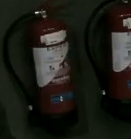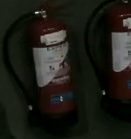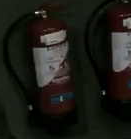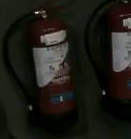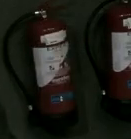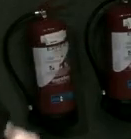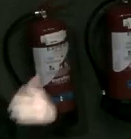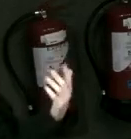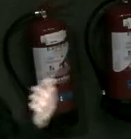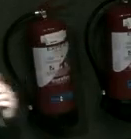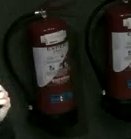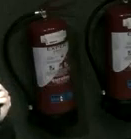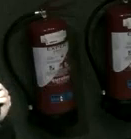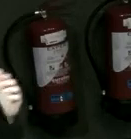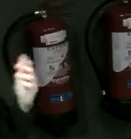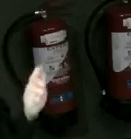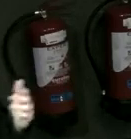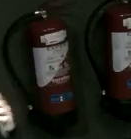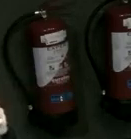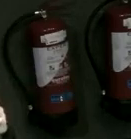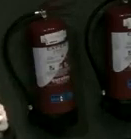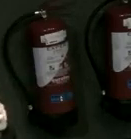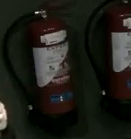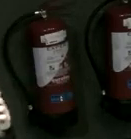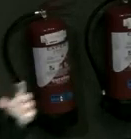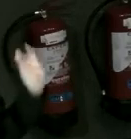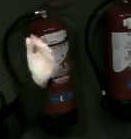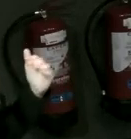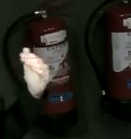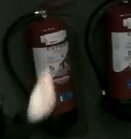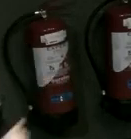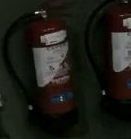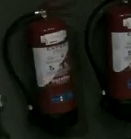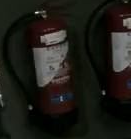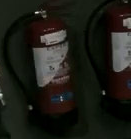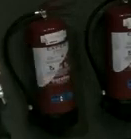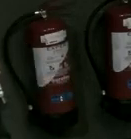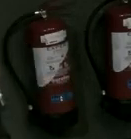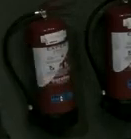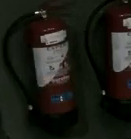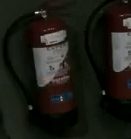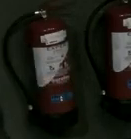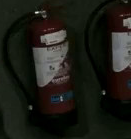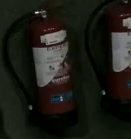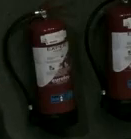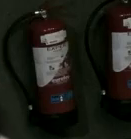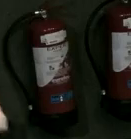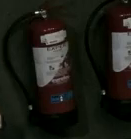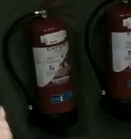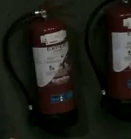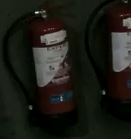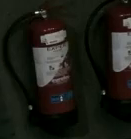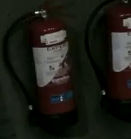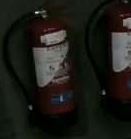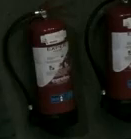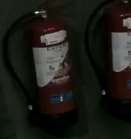partager voilà, ce que vous avez pu voir, des difficultés que vous voyez. Donc n'hésitez pas à les dire à ces moments-là, et je